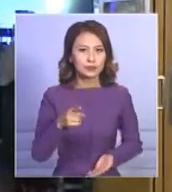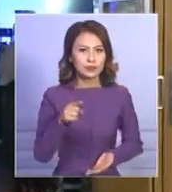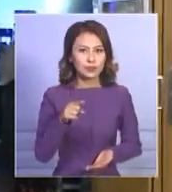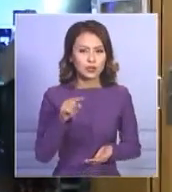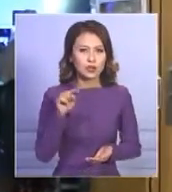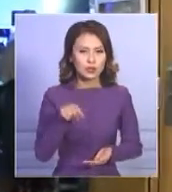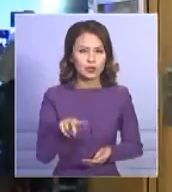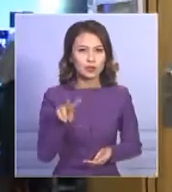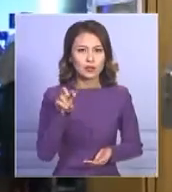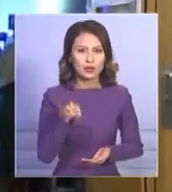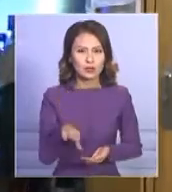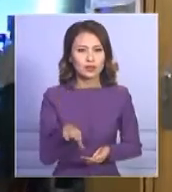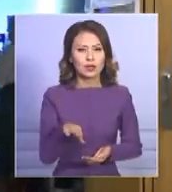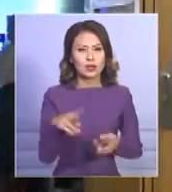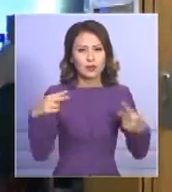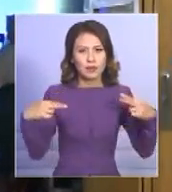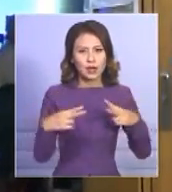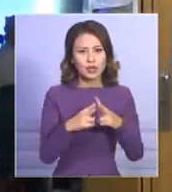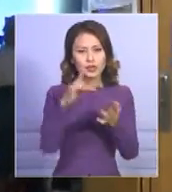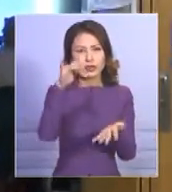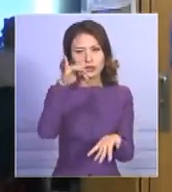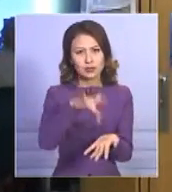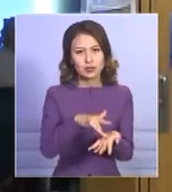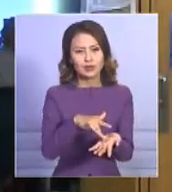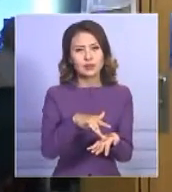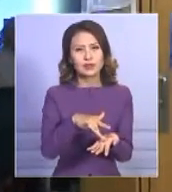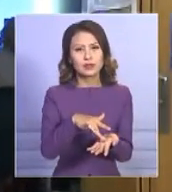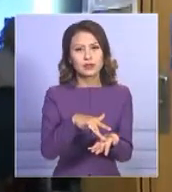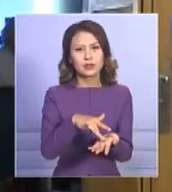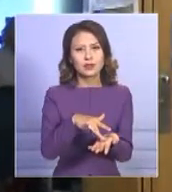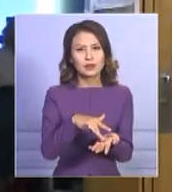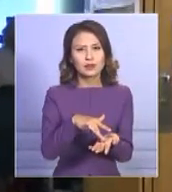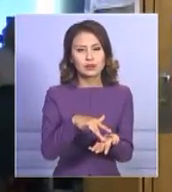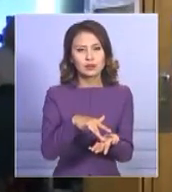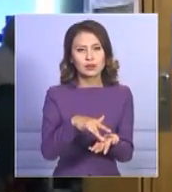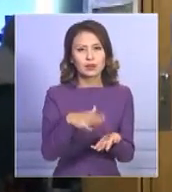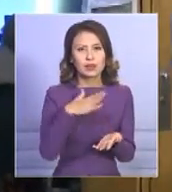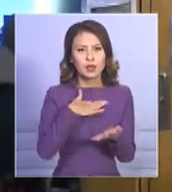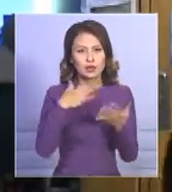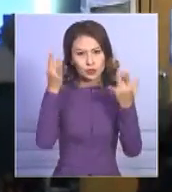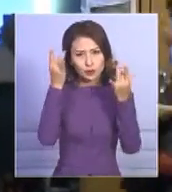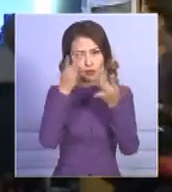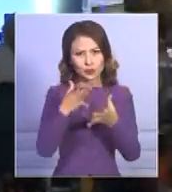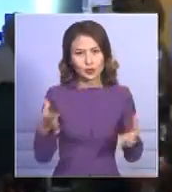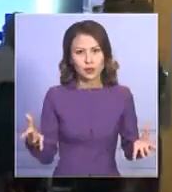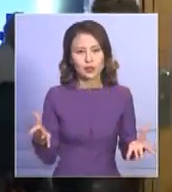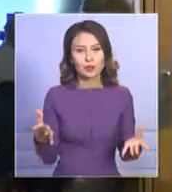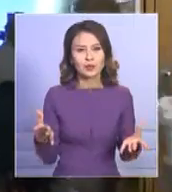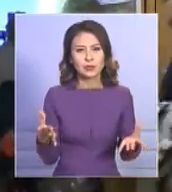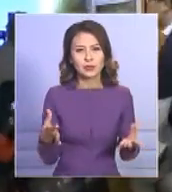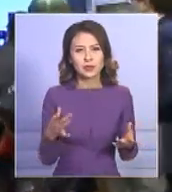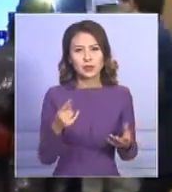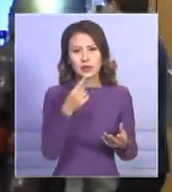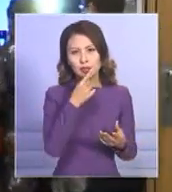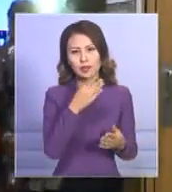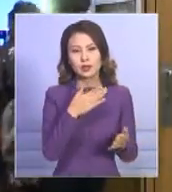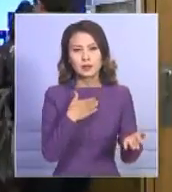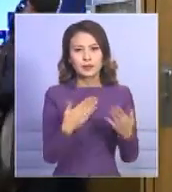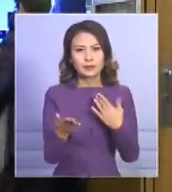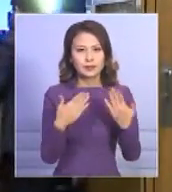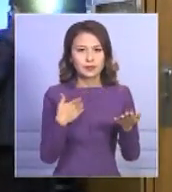дәл Париждің ортасында жүрегінде өткізіп, жалпы біздің мәдениетімізді, дәстүрімізді, тілімізді,